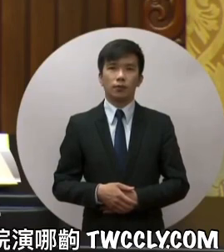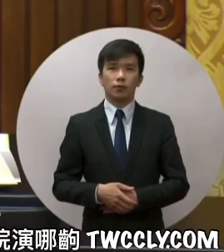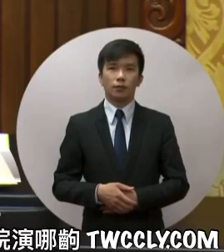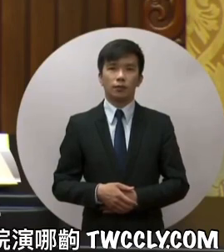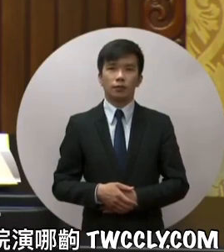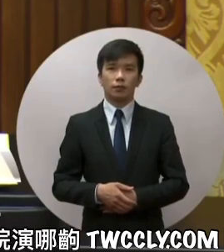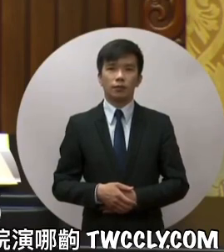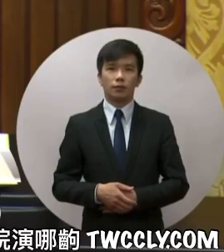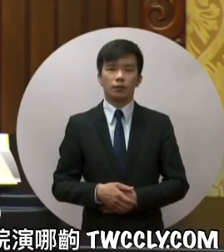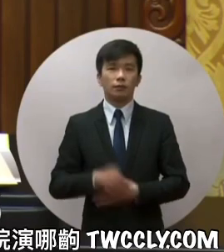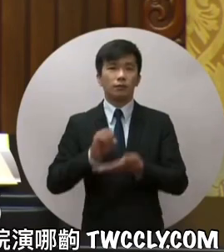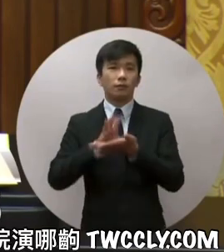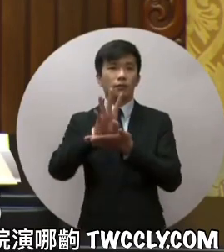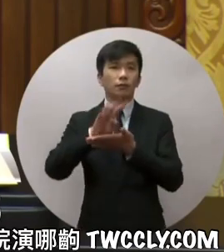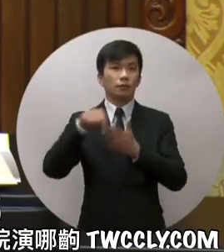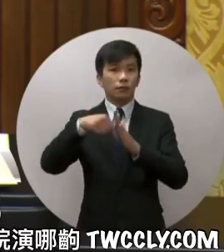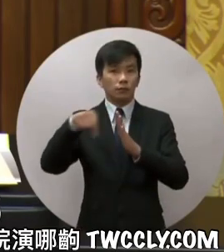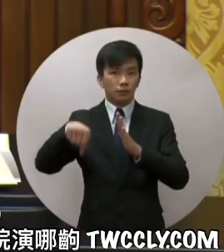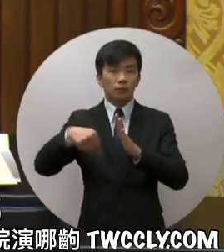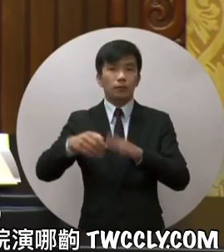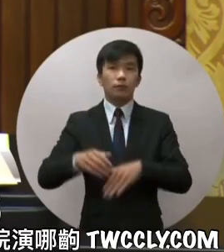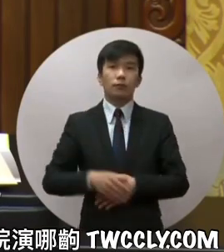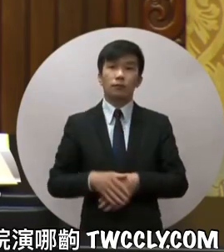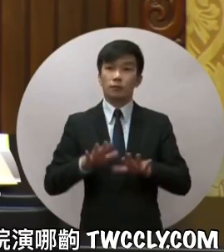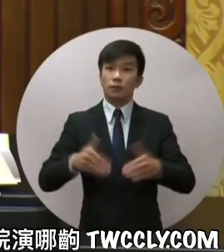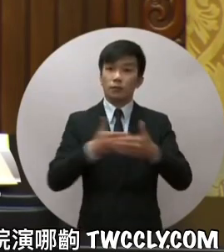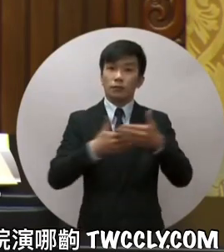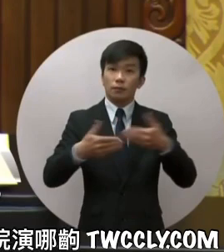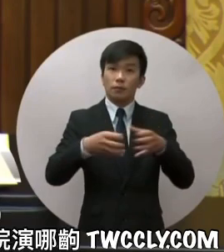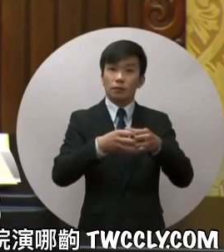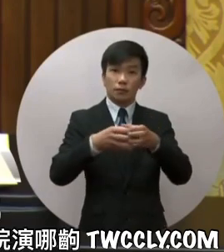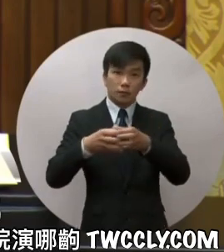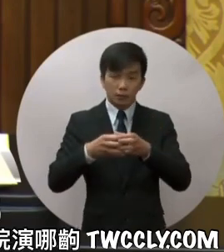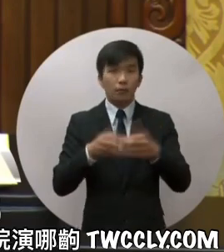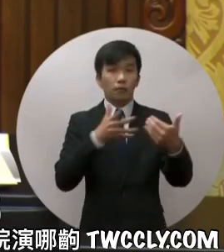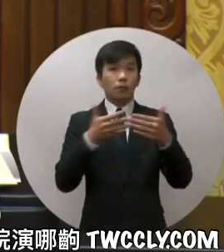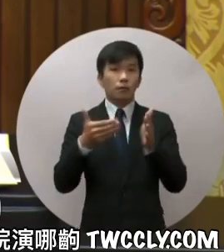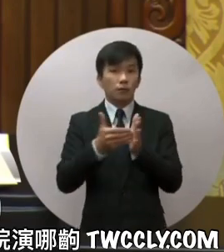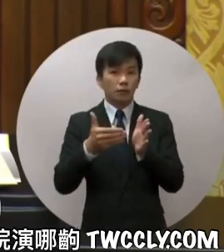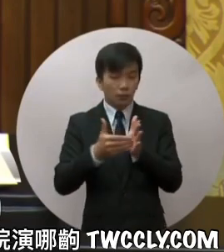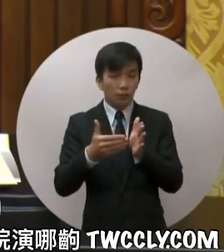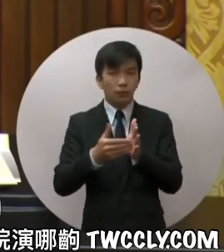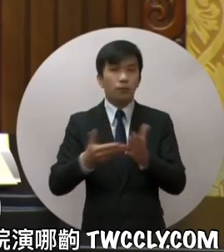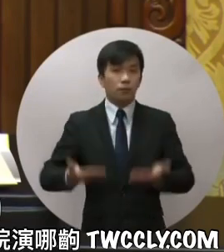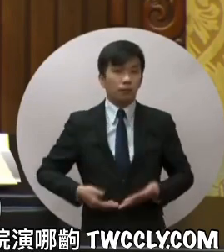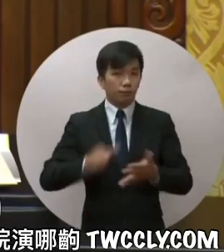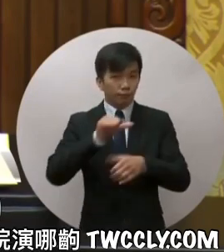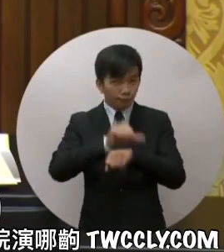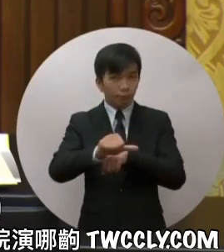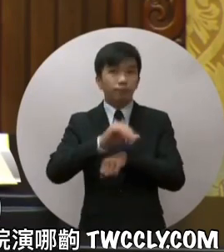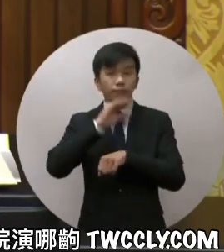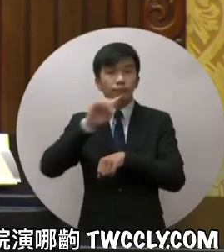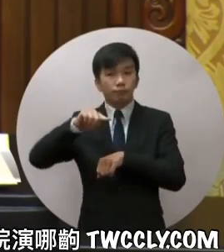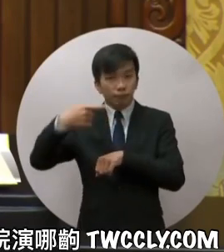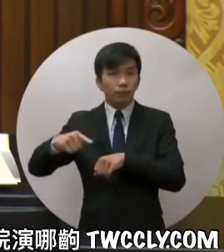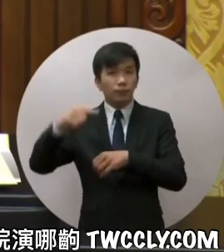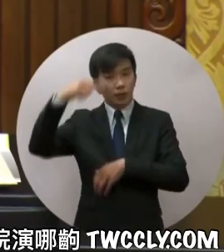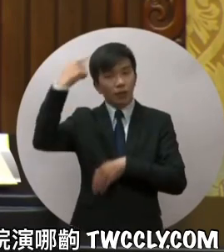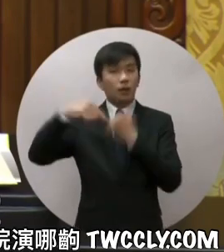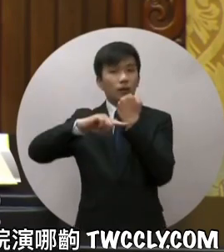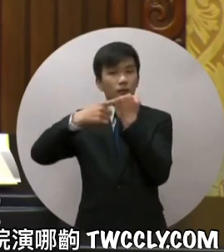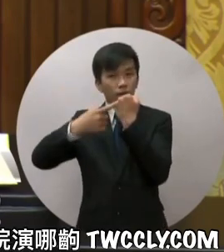謝謝保安會交通組織質質詢已尋答完畢休息五分鐘休息之後進行司法及法